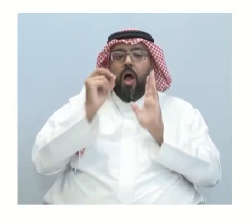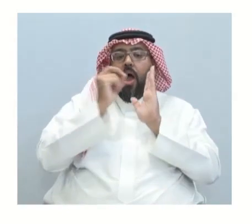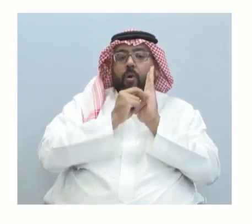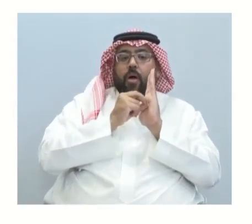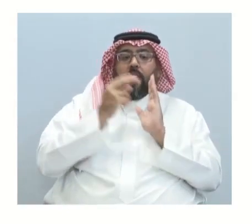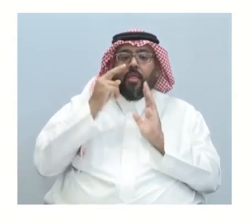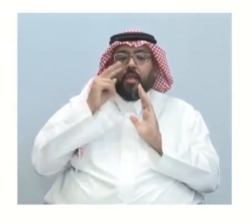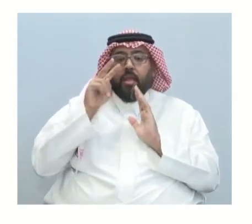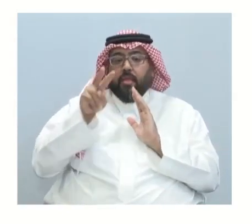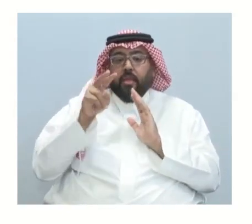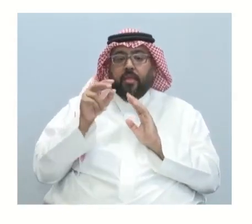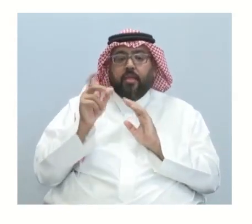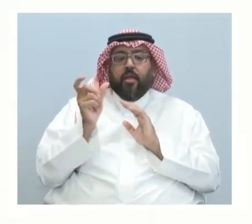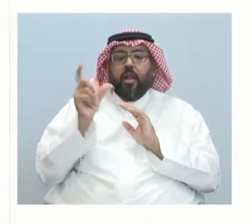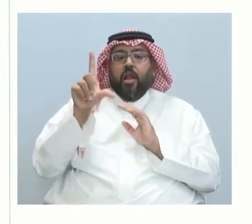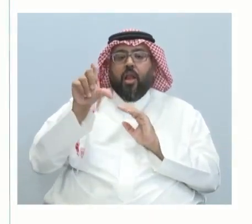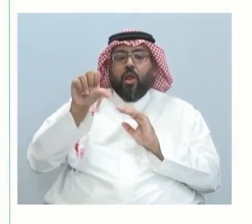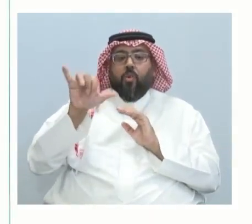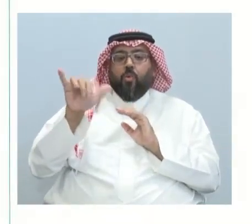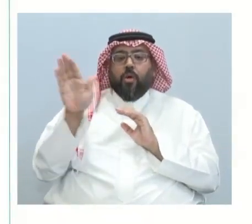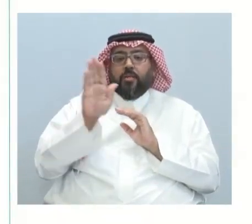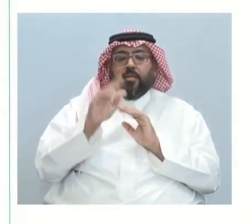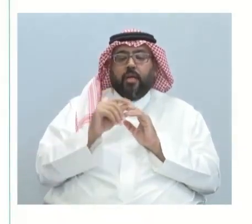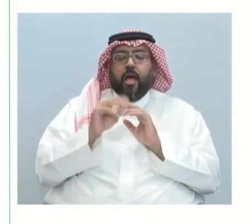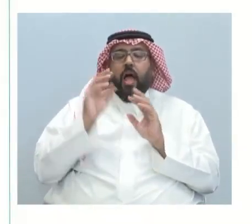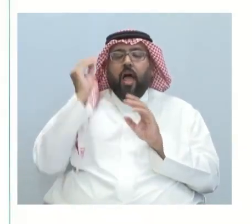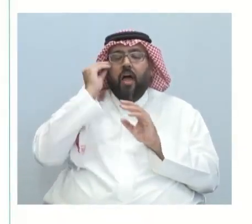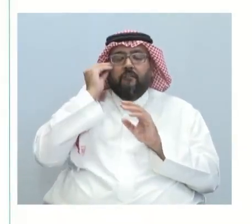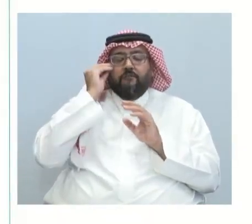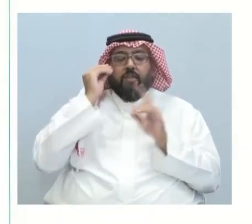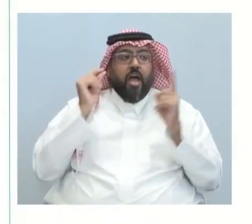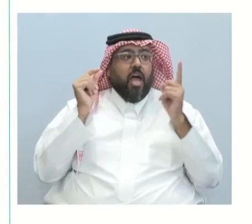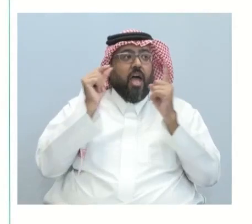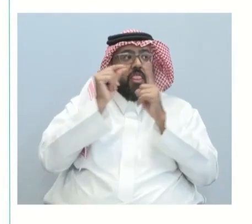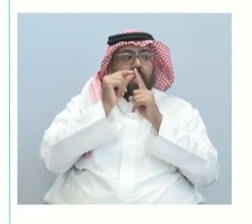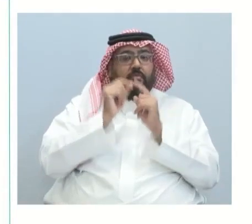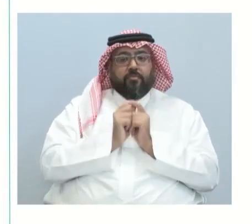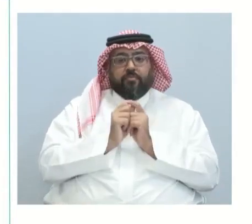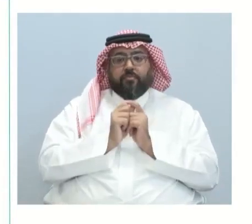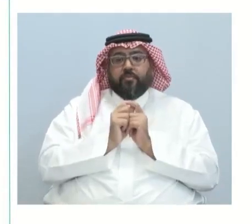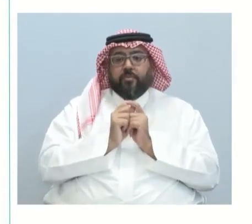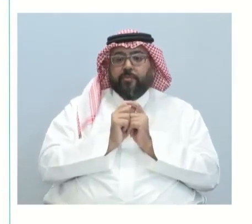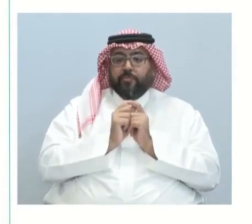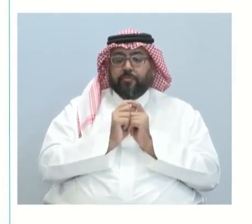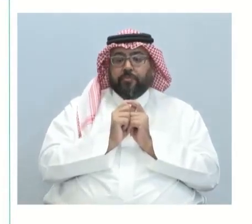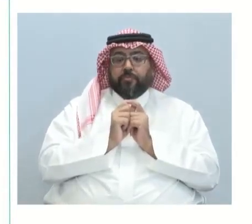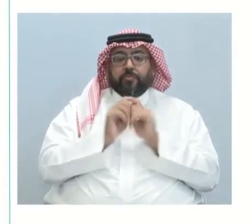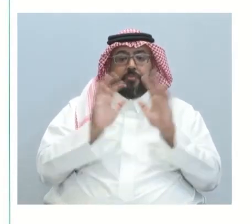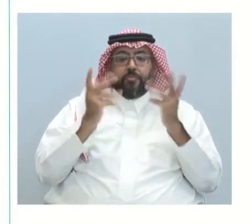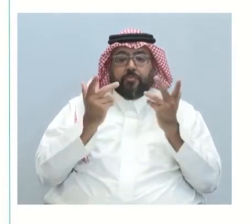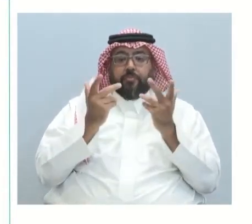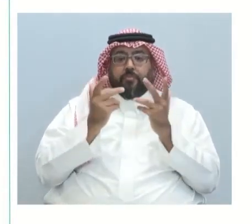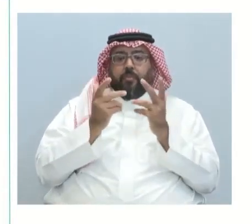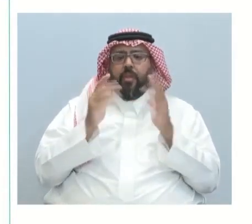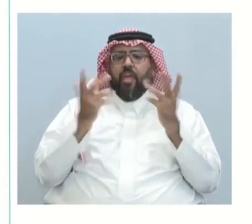لويس نظريه لويس سنتعرف على الاهداف انه تعرف او كيف تعرف